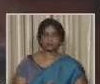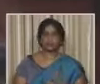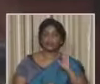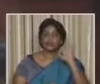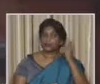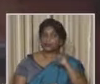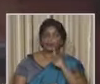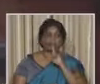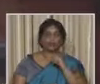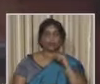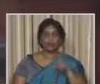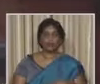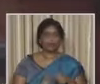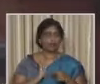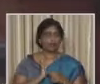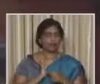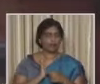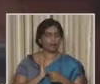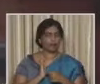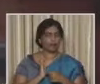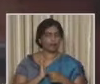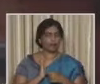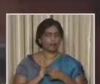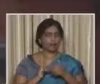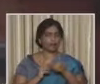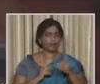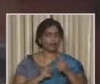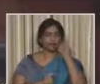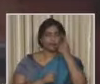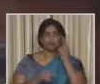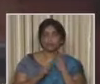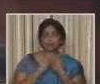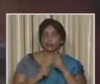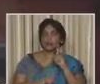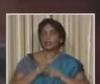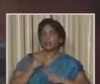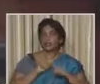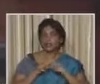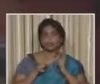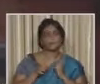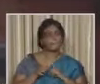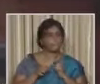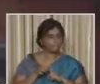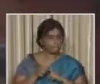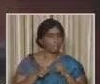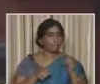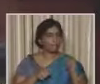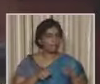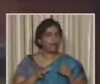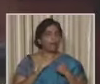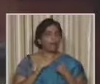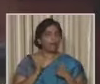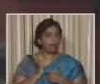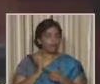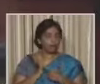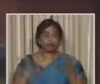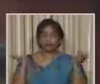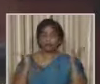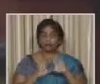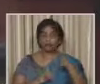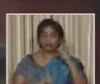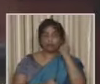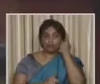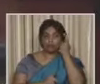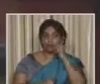உறுப்பினரே, குறிப்பாக நாங்கள் எடுத்துக்கொண்டால் செவ்வாய்க்கிழமை நடாத்தப்படுகின்ற உளவுத்துறை மீளாய்வு கூட்டம் நடைபெற்று வந்தது. அதில்